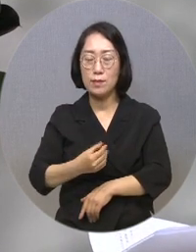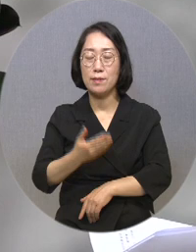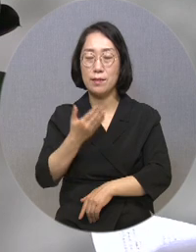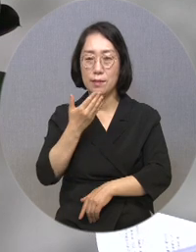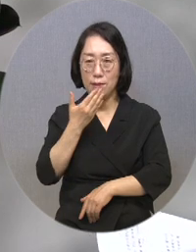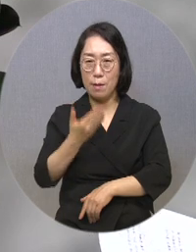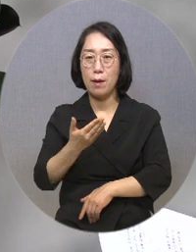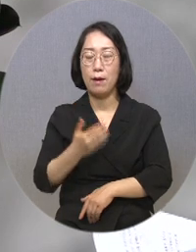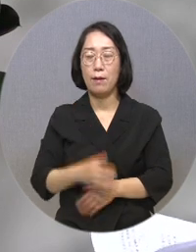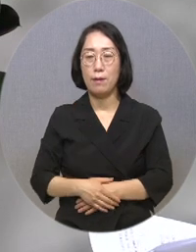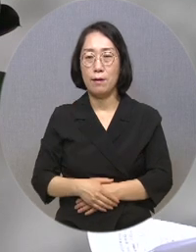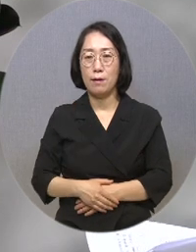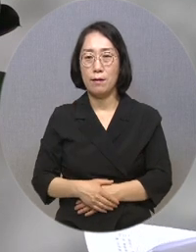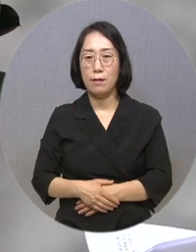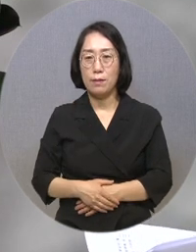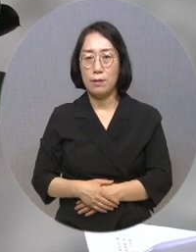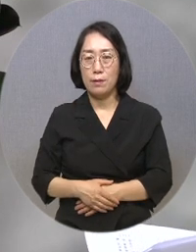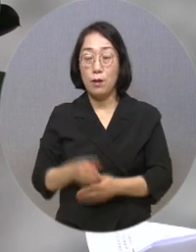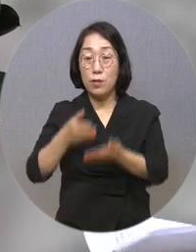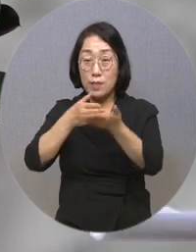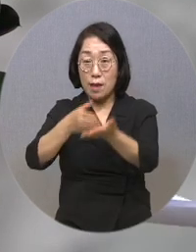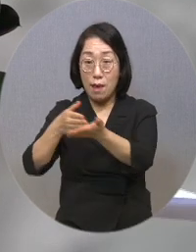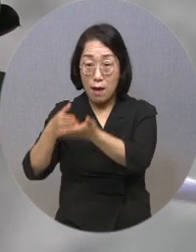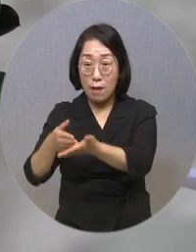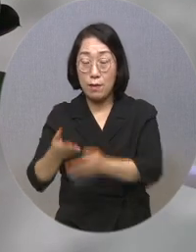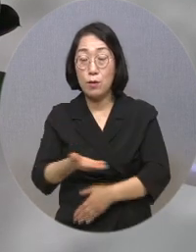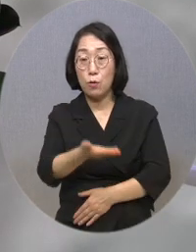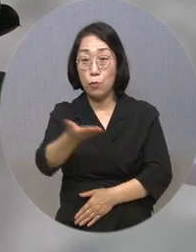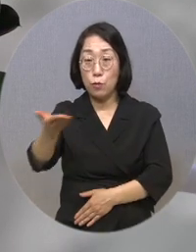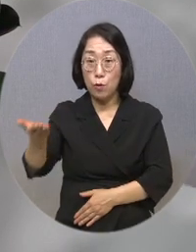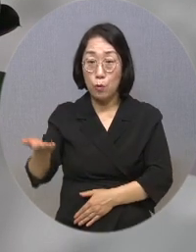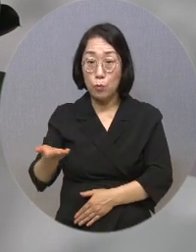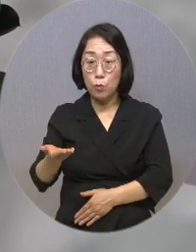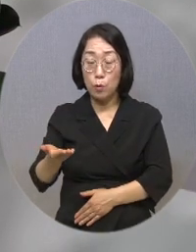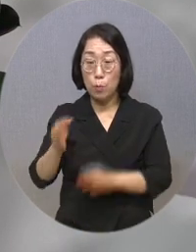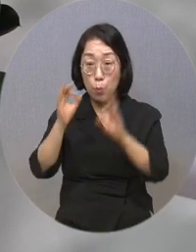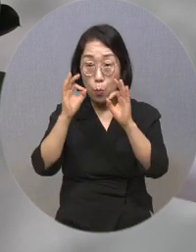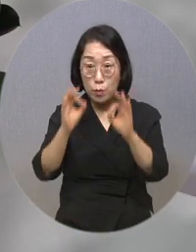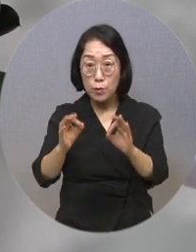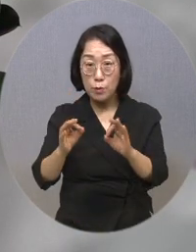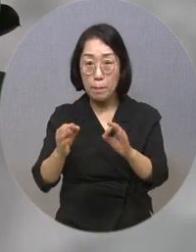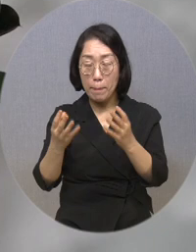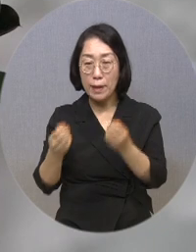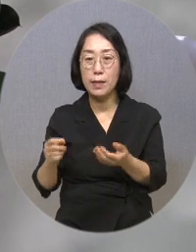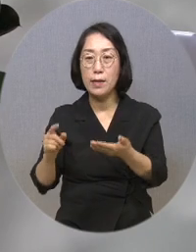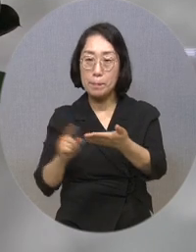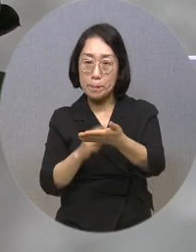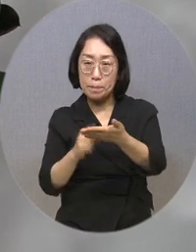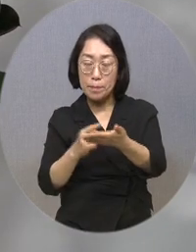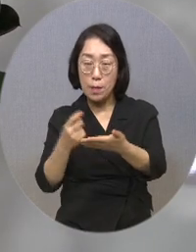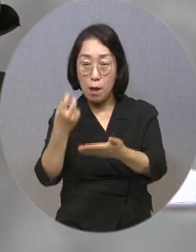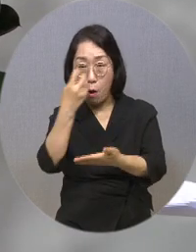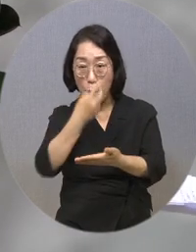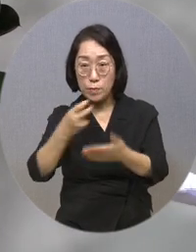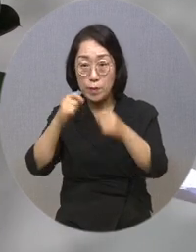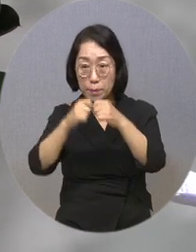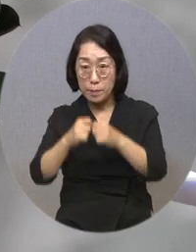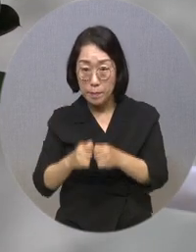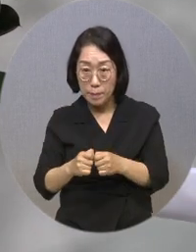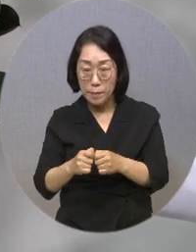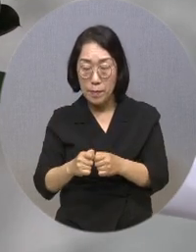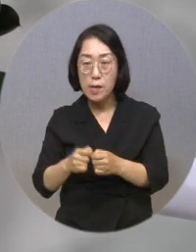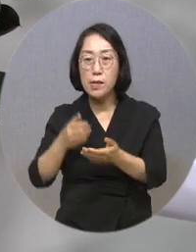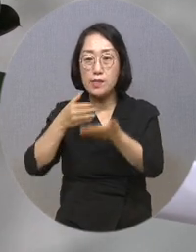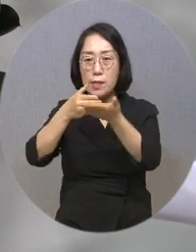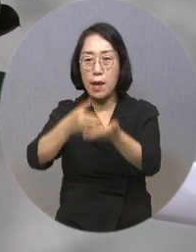있다라고 생각해서 저는 제안했고 이런 부분을 시청자들이 보신다면 많이 검색해 주시고 이런 부분들이 정책에 반영될 수 있도록 제안도